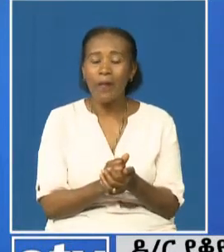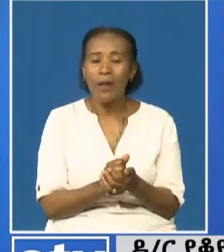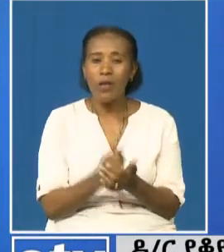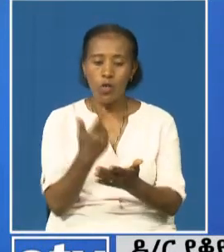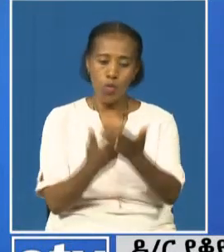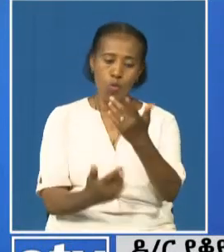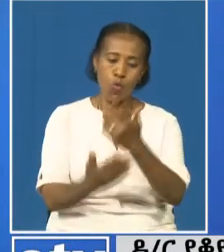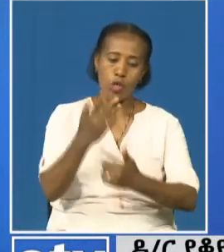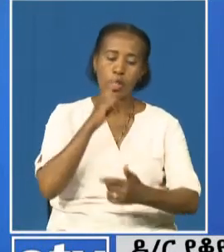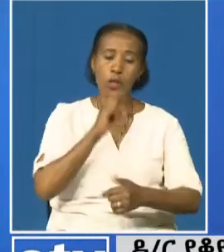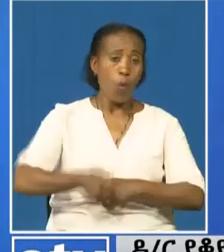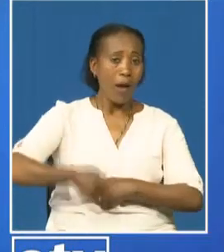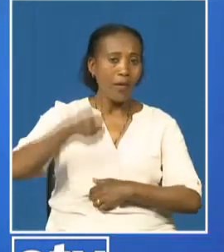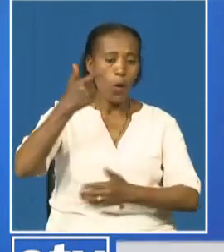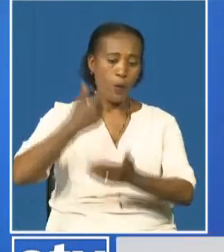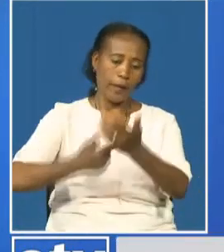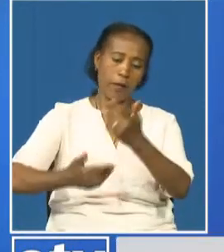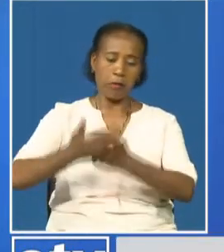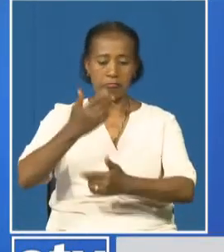ውይይት ነው ዋናው።